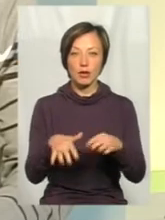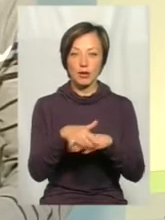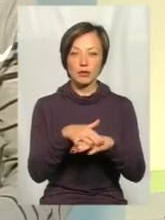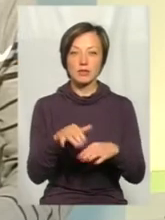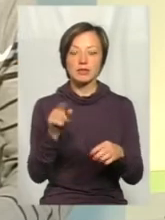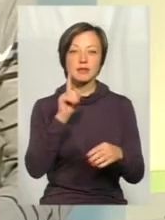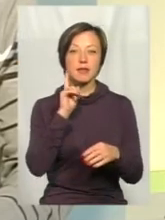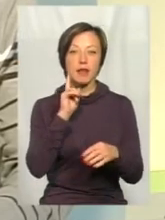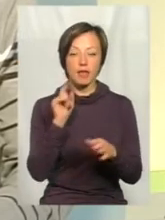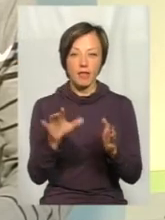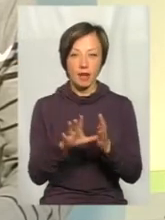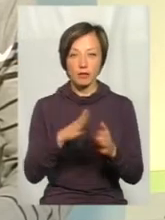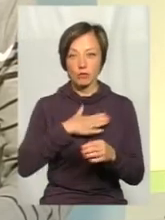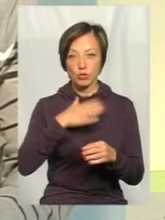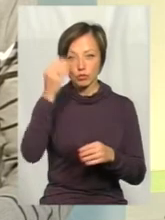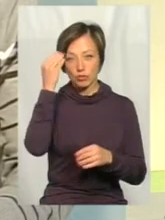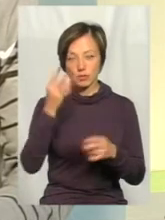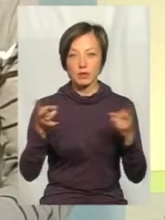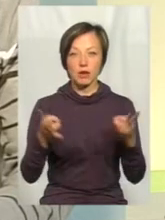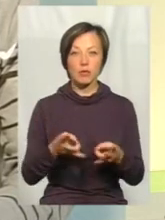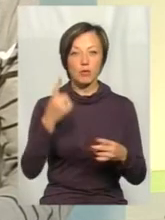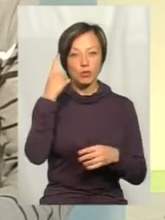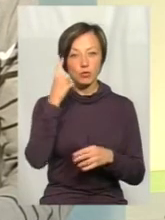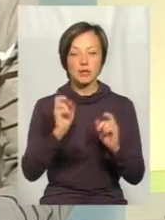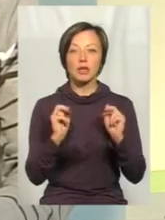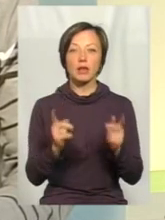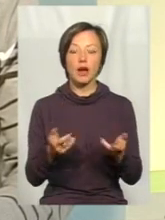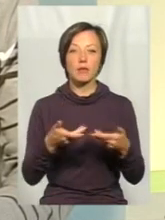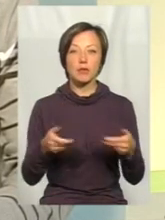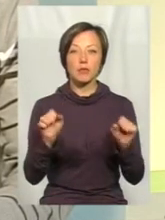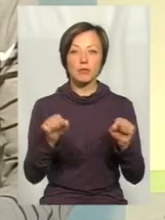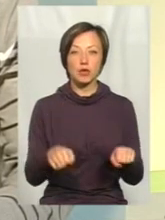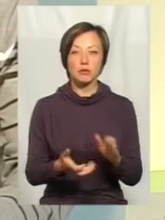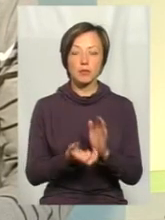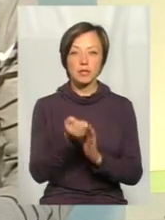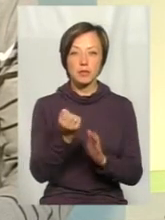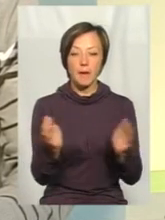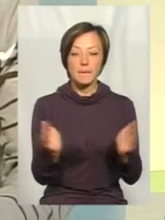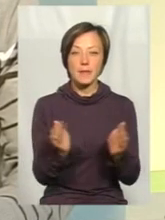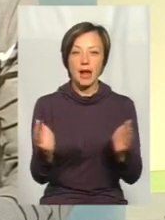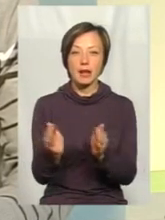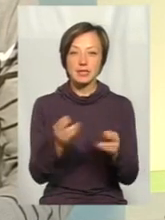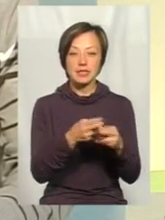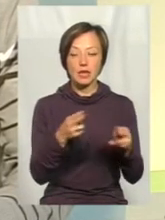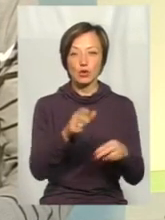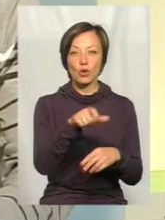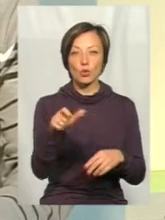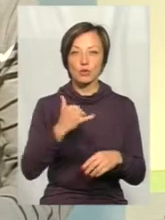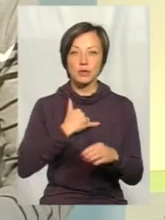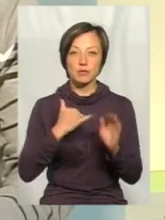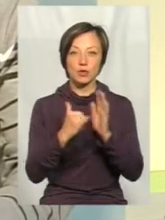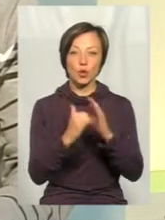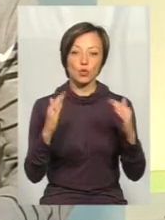енергетики. Але, на мою думку, було б варто подумати, яким чином ми можемо підтримувати малі станції, які можуть люди в себе встановити там,